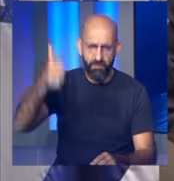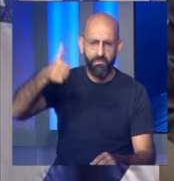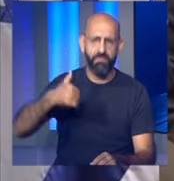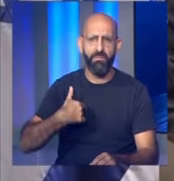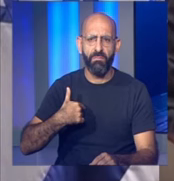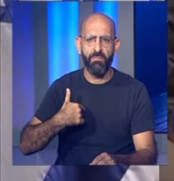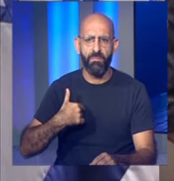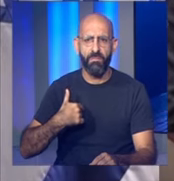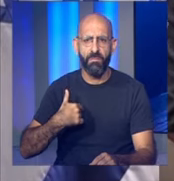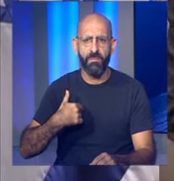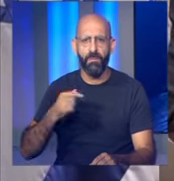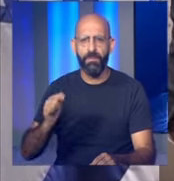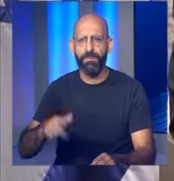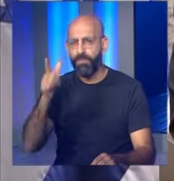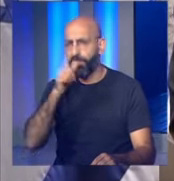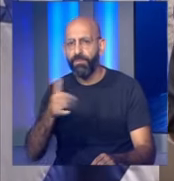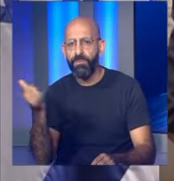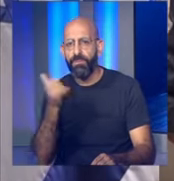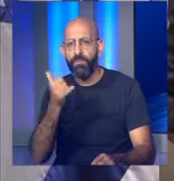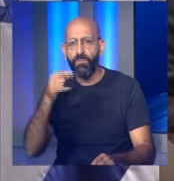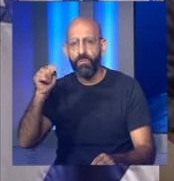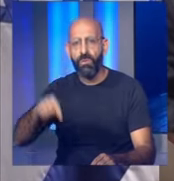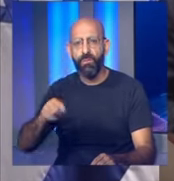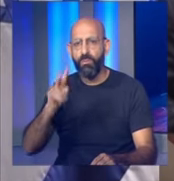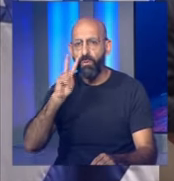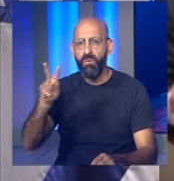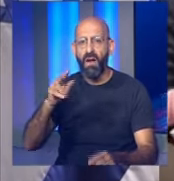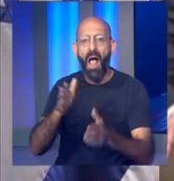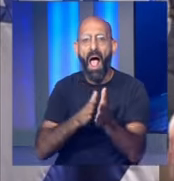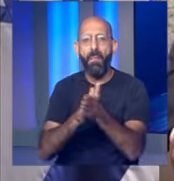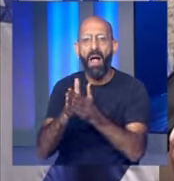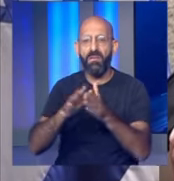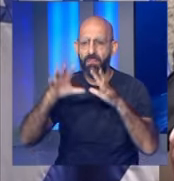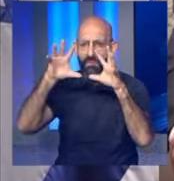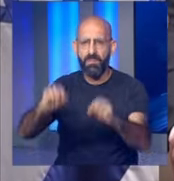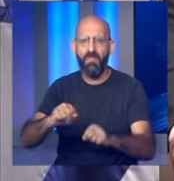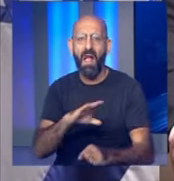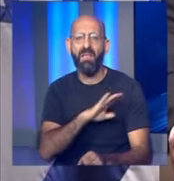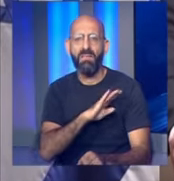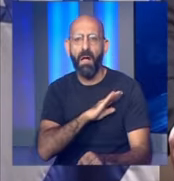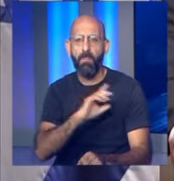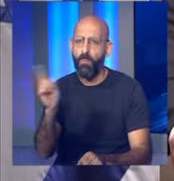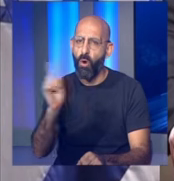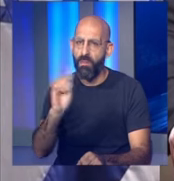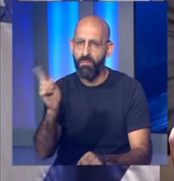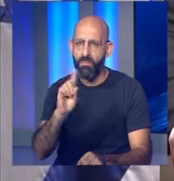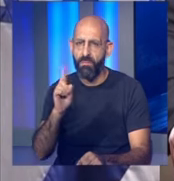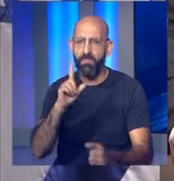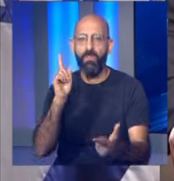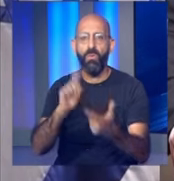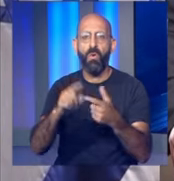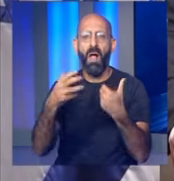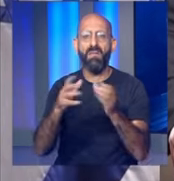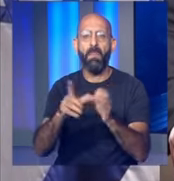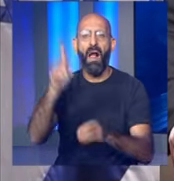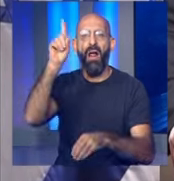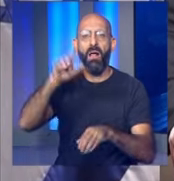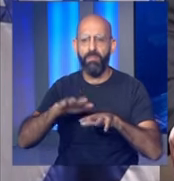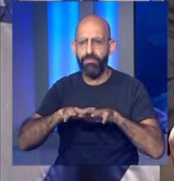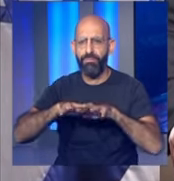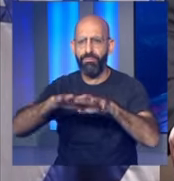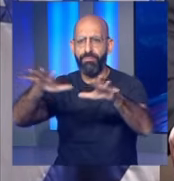كله، ونحن لن نخسر وسننتصر للبشرية جمعاء بحسب تعبيره. وزعم في اليوم التالي لن تحكم